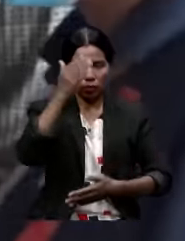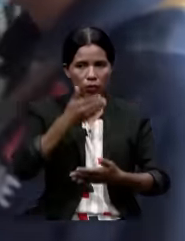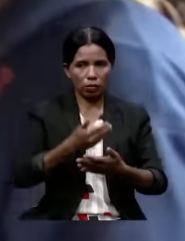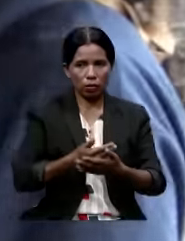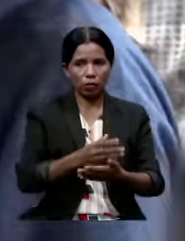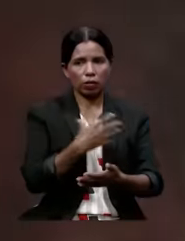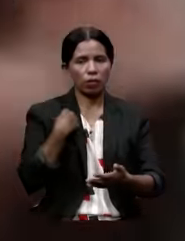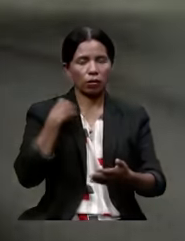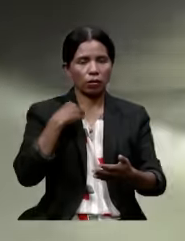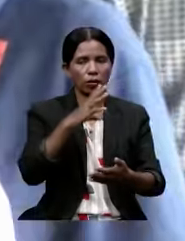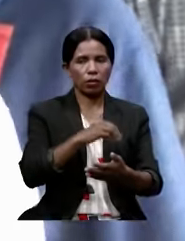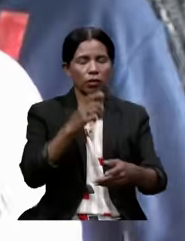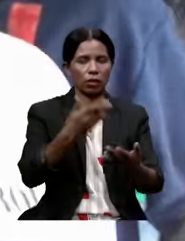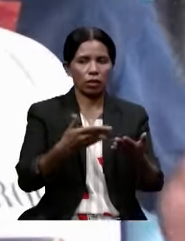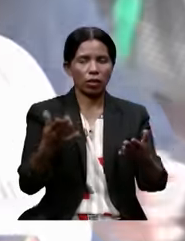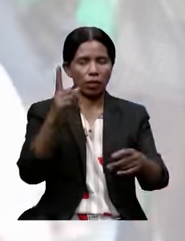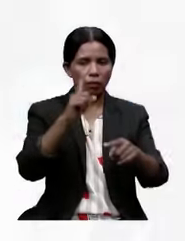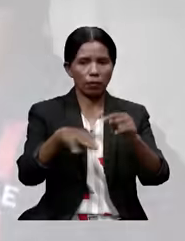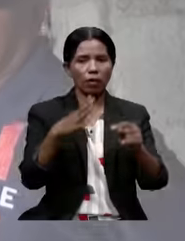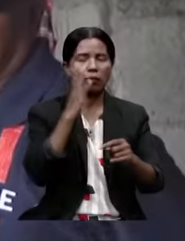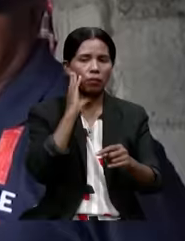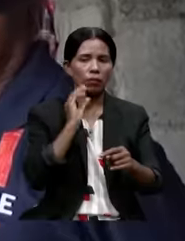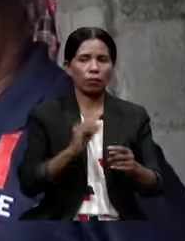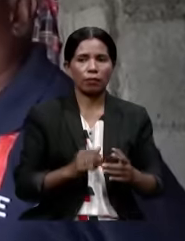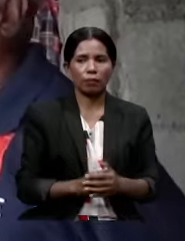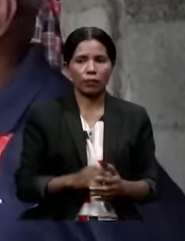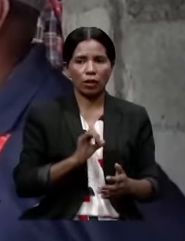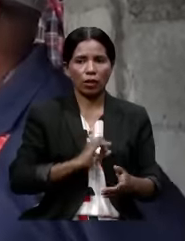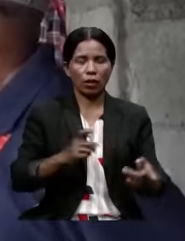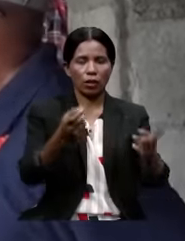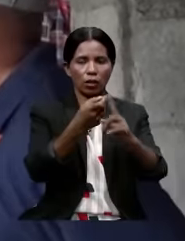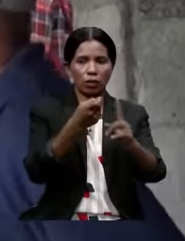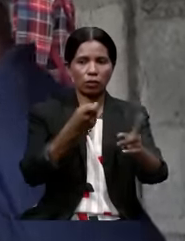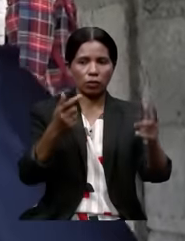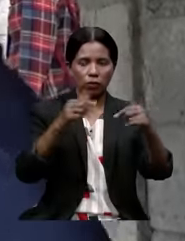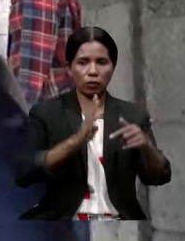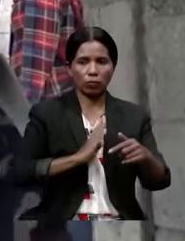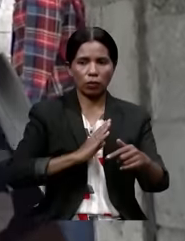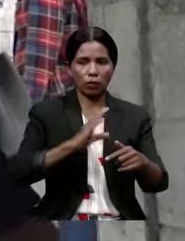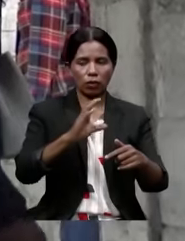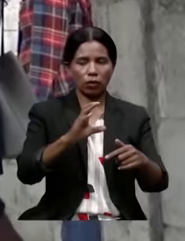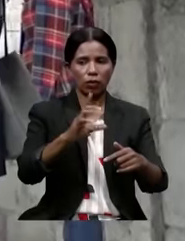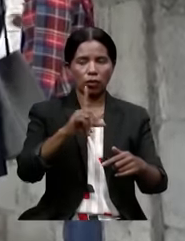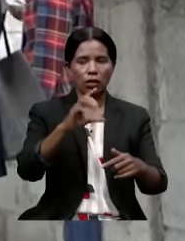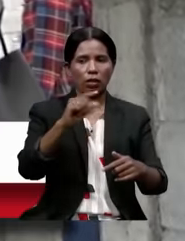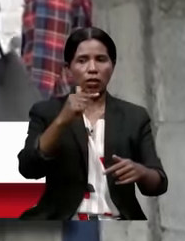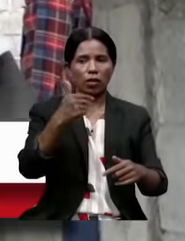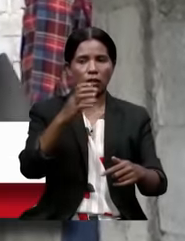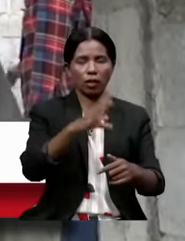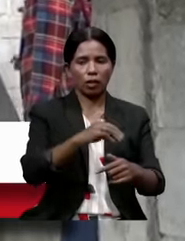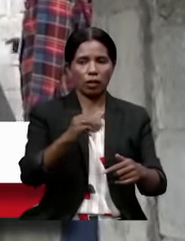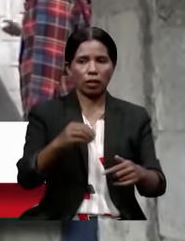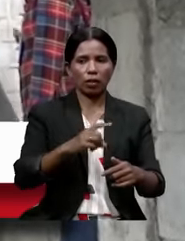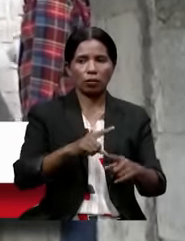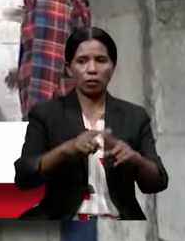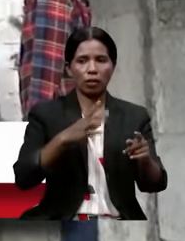maka label bokong, au ne sasan label bokong. Oh. Iya, eh? Au mayusi, bau kau, laga, maybe. Au